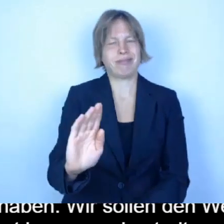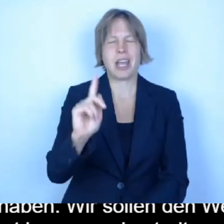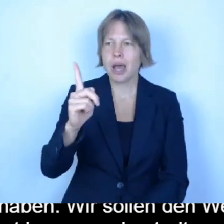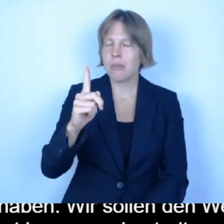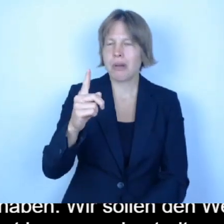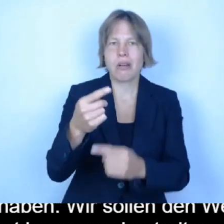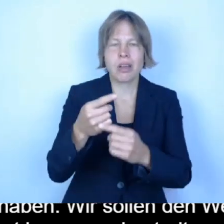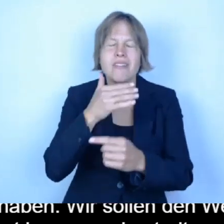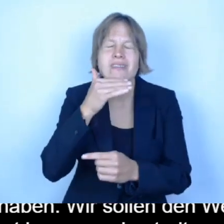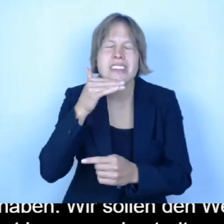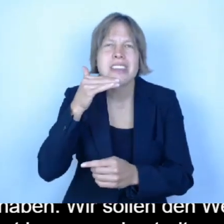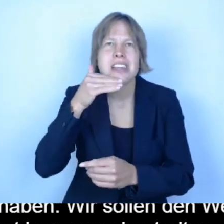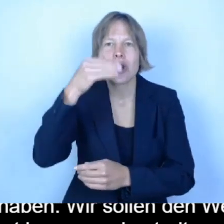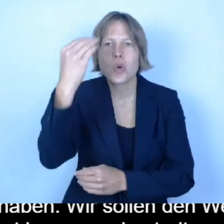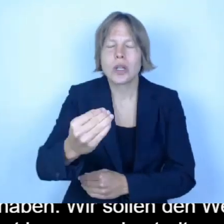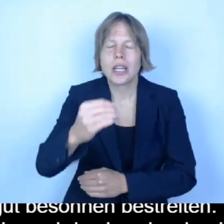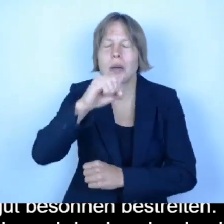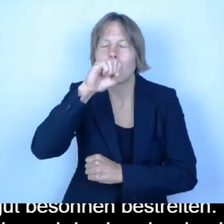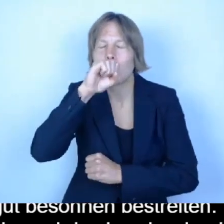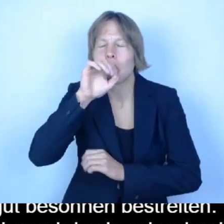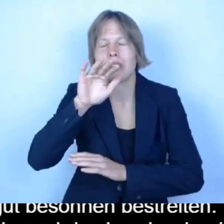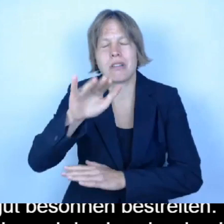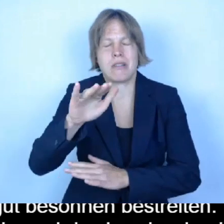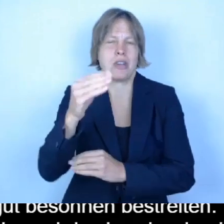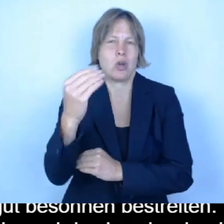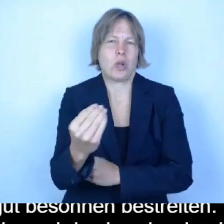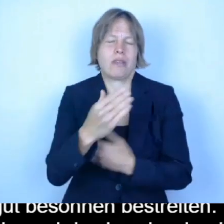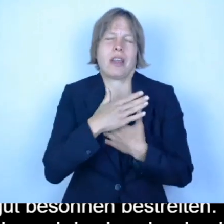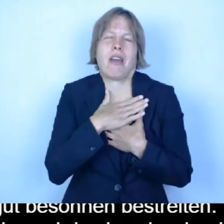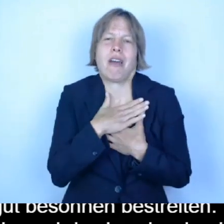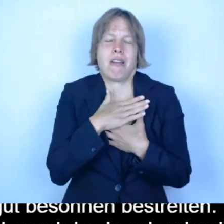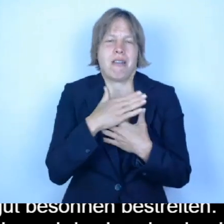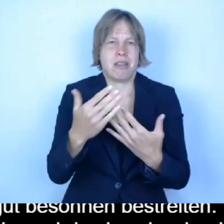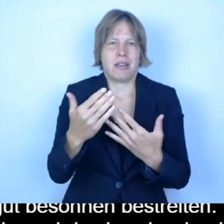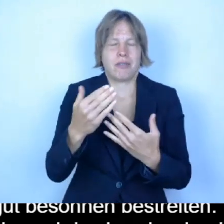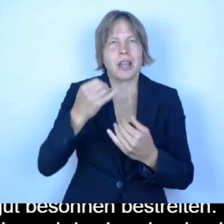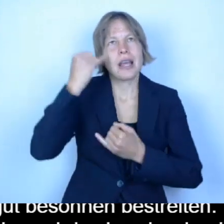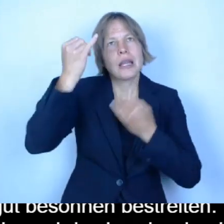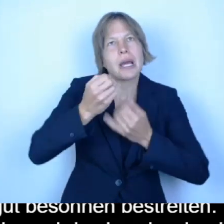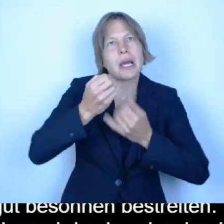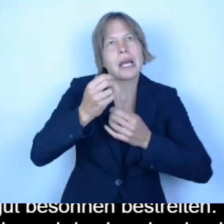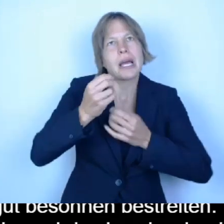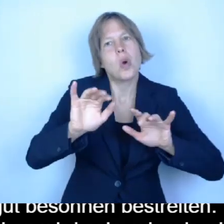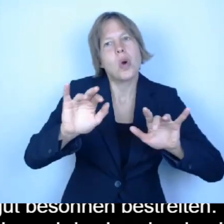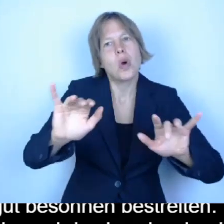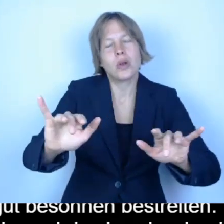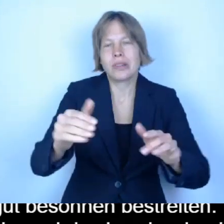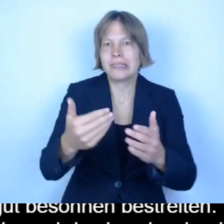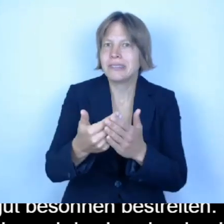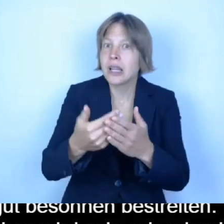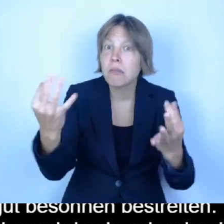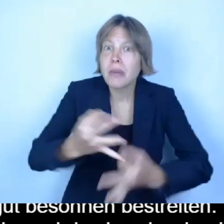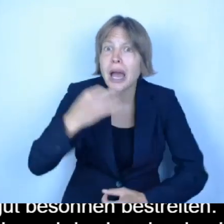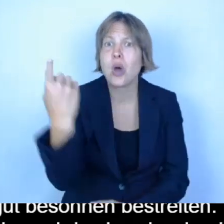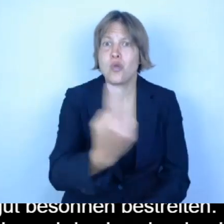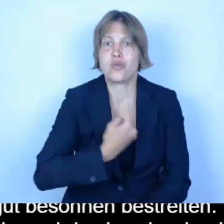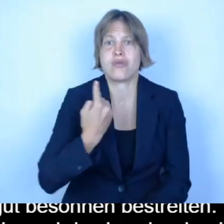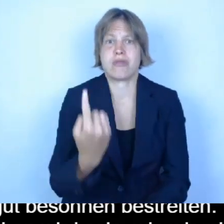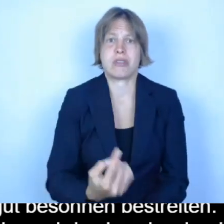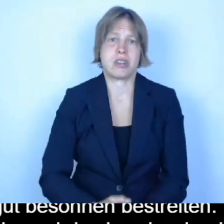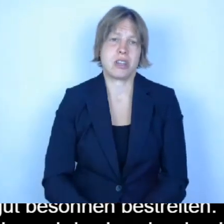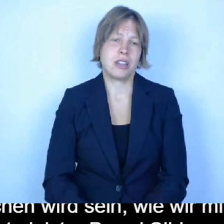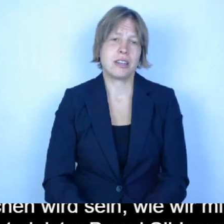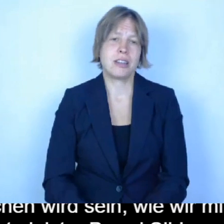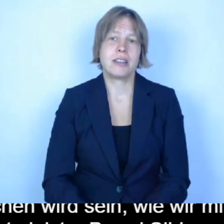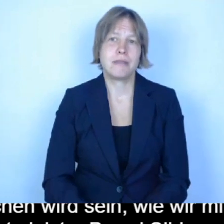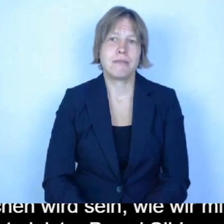Kunst. Und diese Inspiration ist dringend notwendig. Es geht uns schon darum, ein bisschen auch die emotionale Seele Bayerns